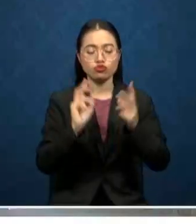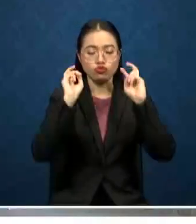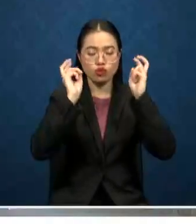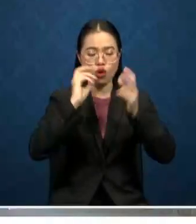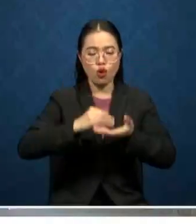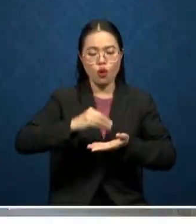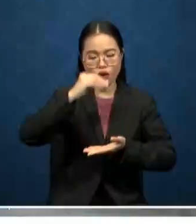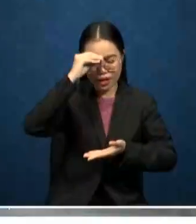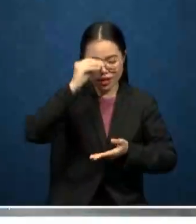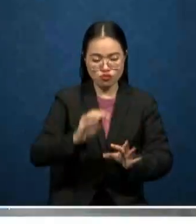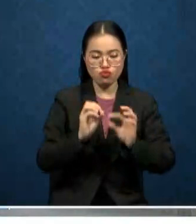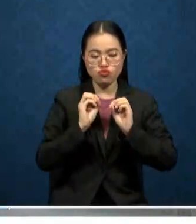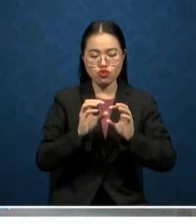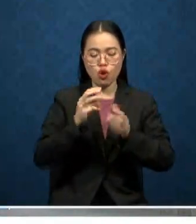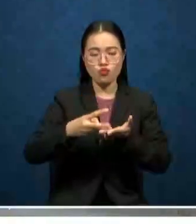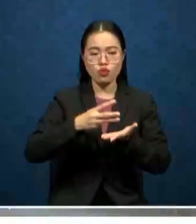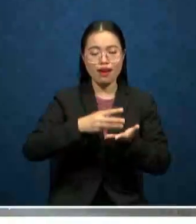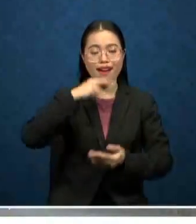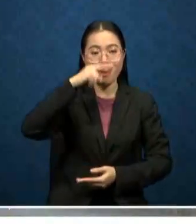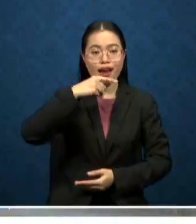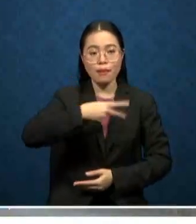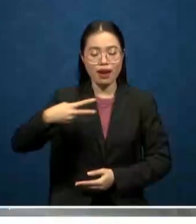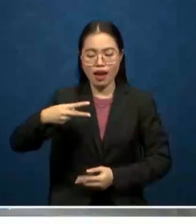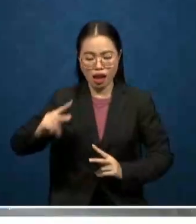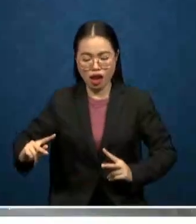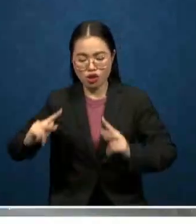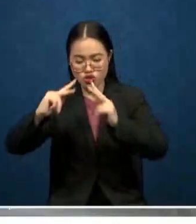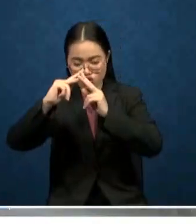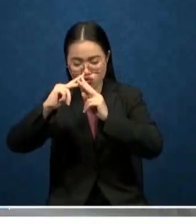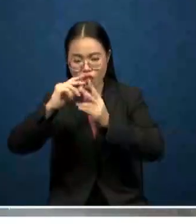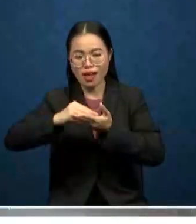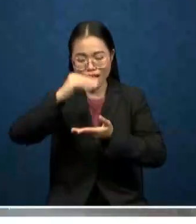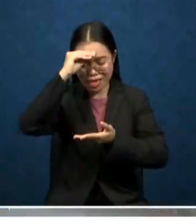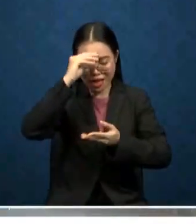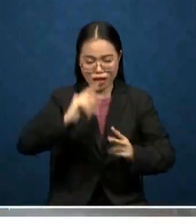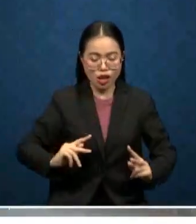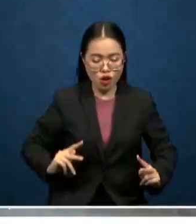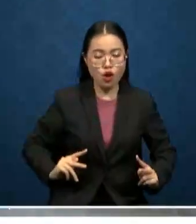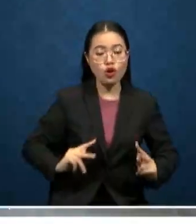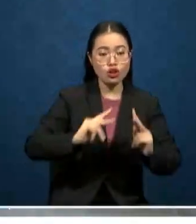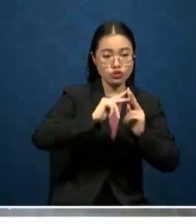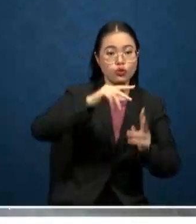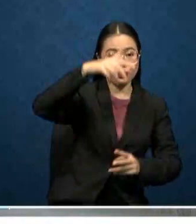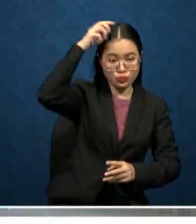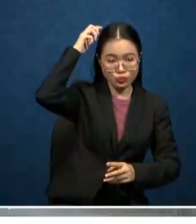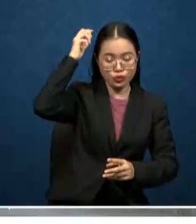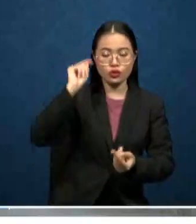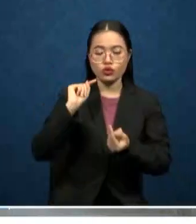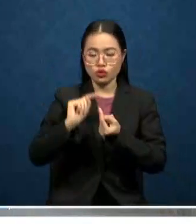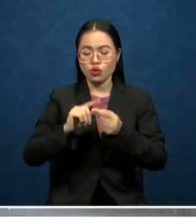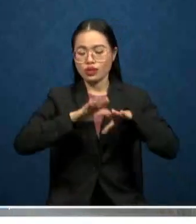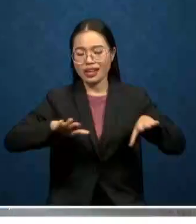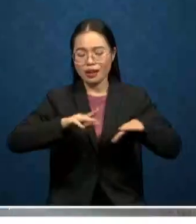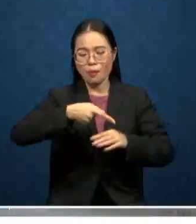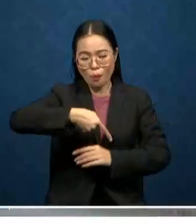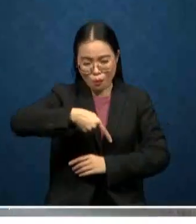การเรียนการสอนภาษาไทยกระทรวงศึการและกระทรวงมหาดไทยในชั้นประถมศึกษาทั่วประเทศขอให้